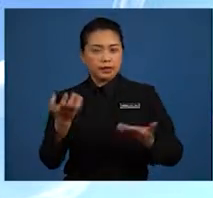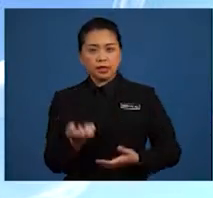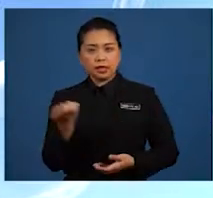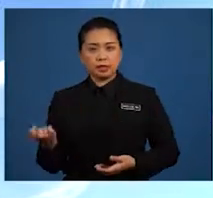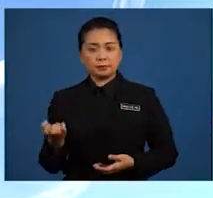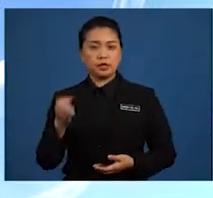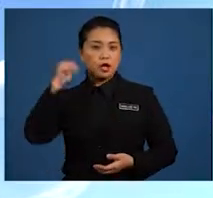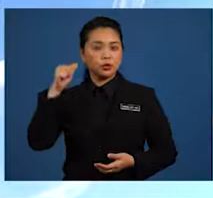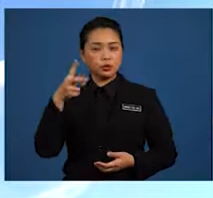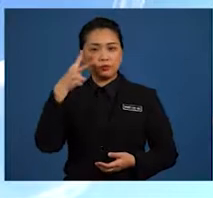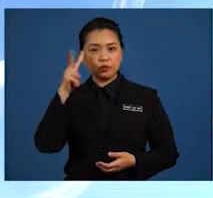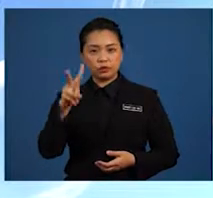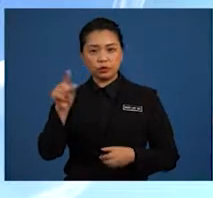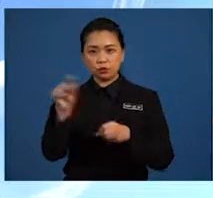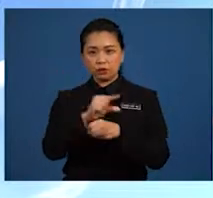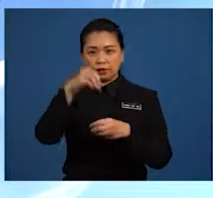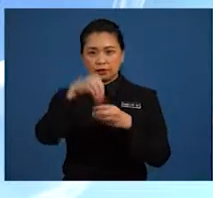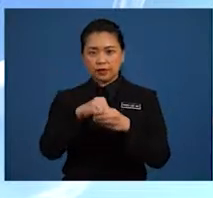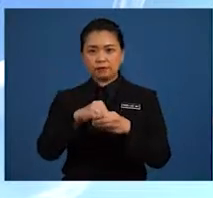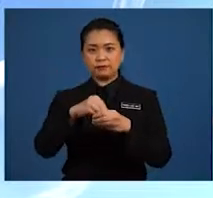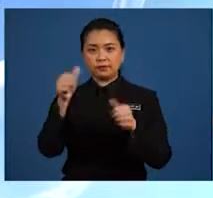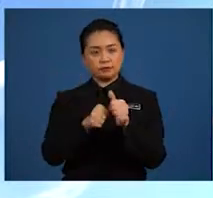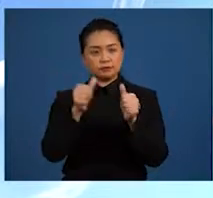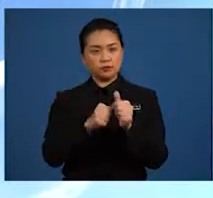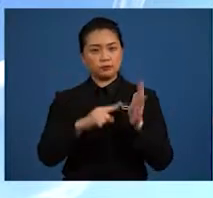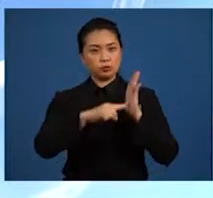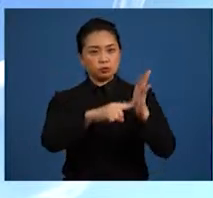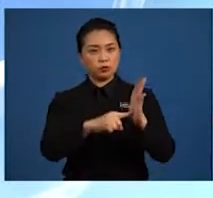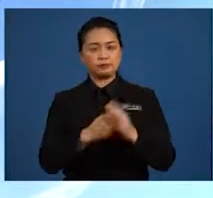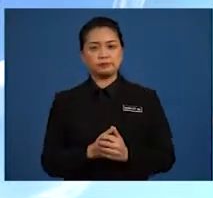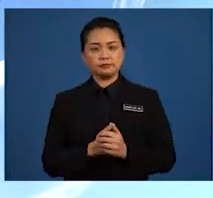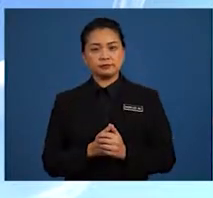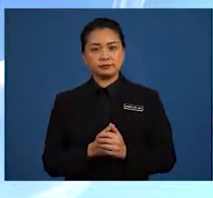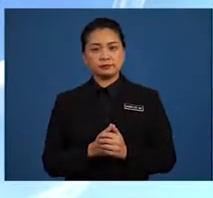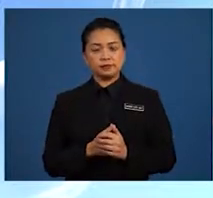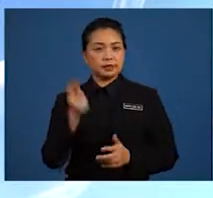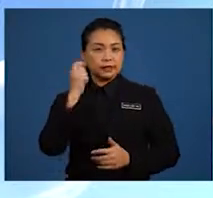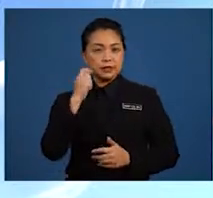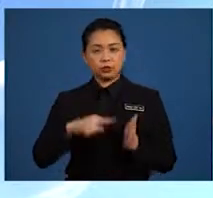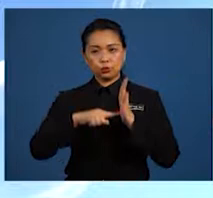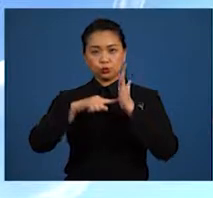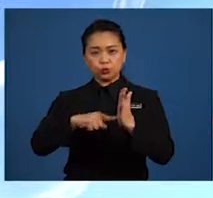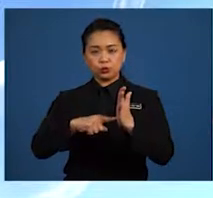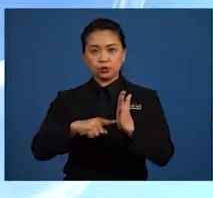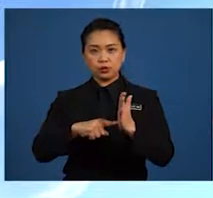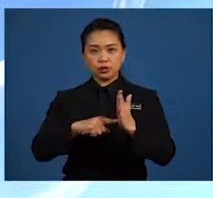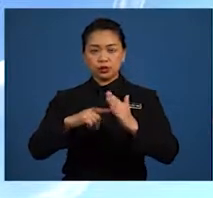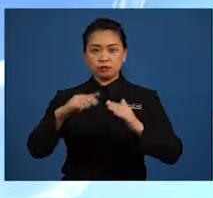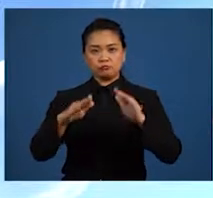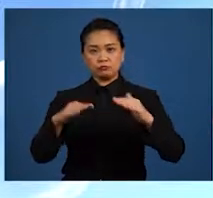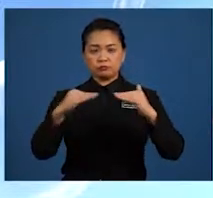audio widword diterapkan dalam setiap sembah amat media paparan itu tadi menunjukkan keselarasan